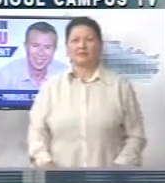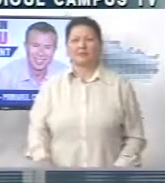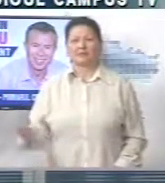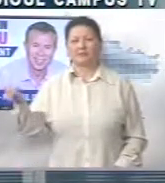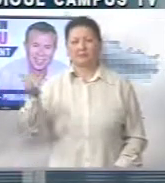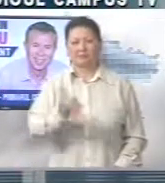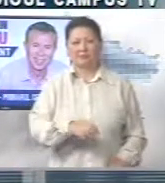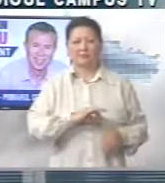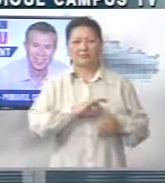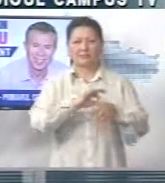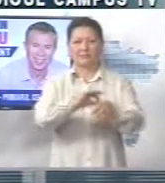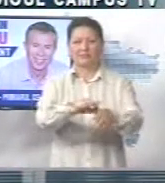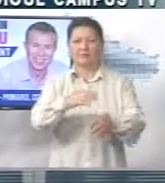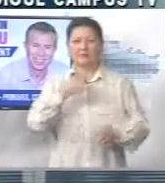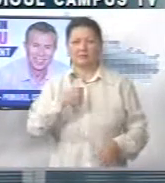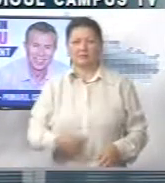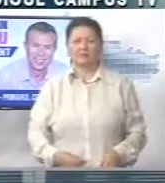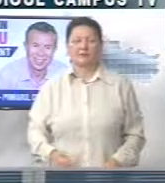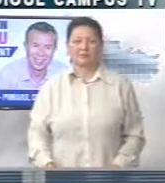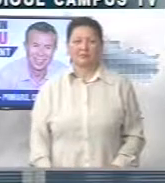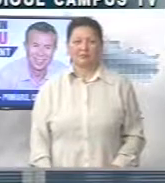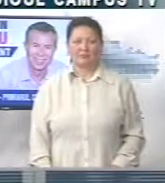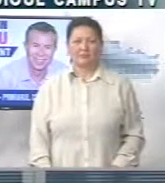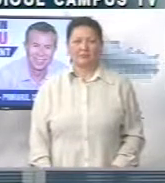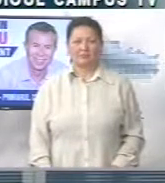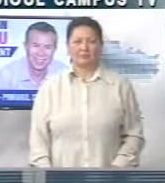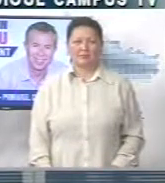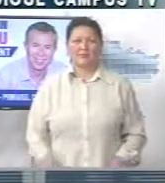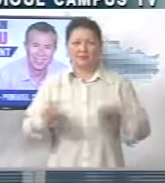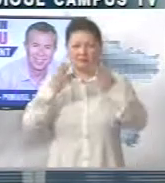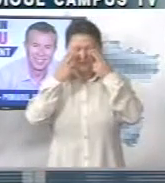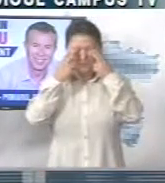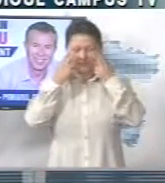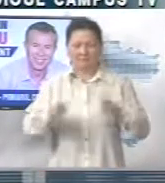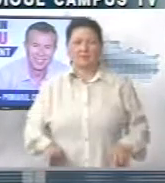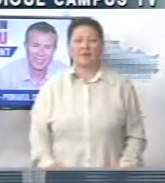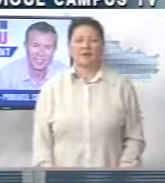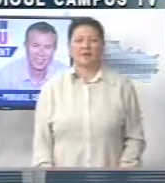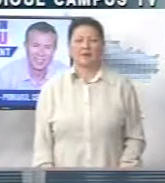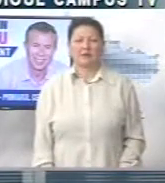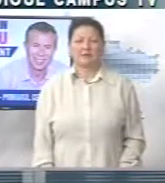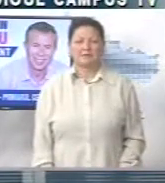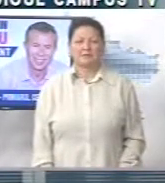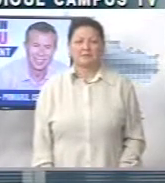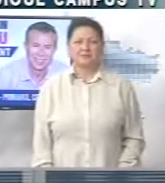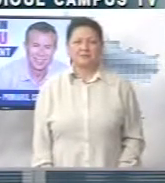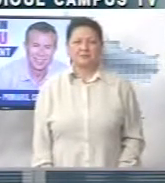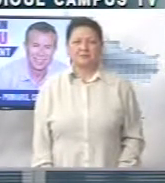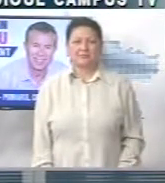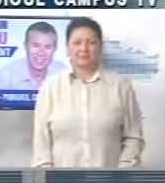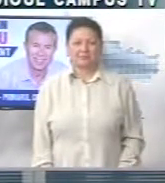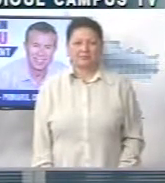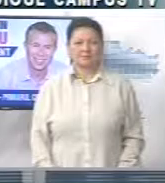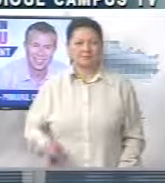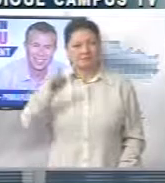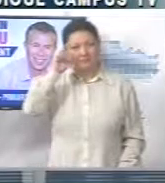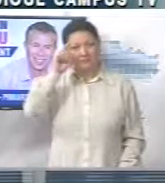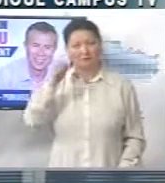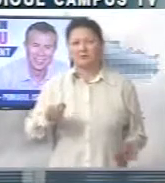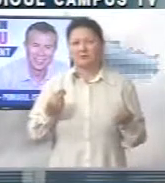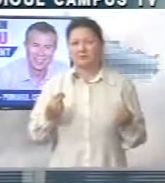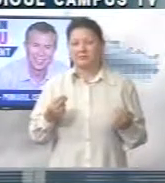o să fiu însoțit de o persoană cu astfel de inconvenient, ca să-i spun așa, de vedere. Cred că